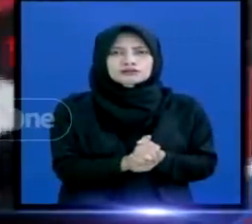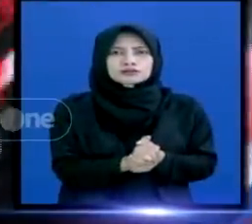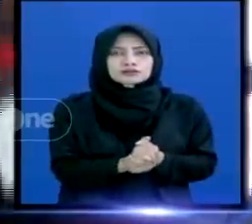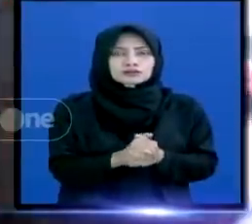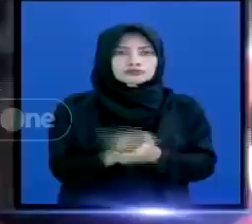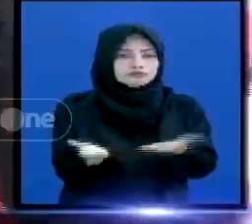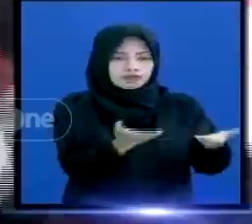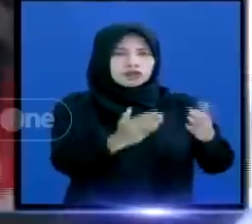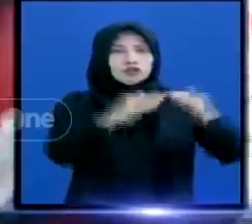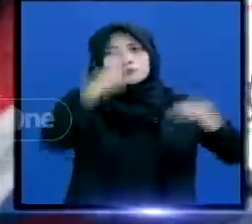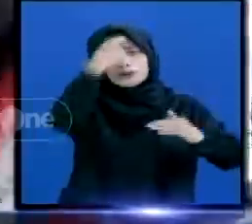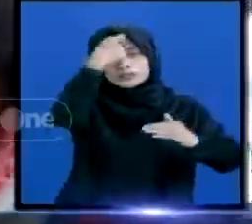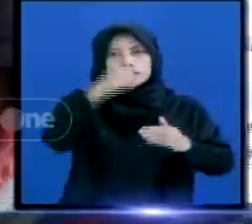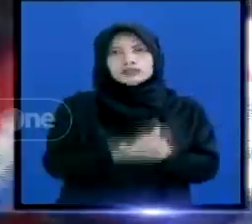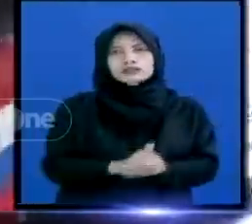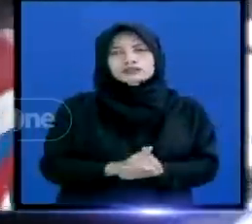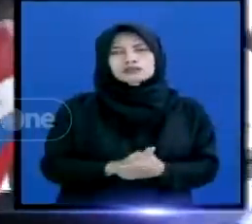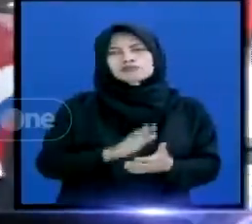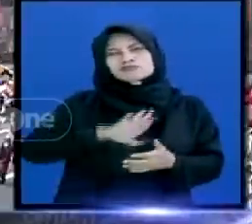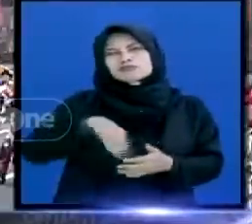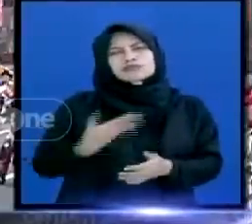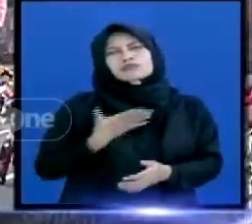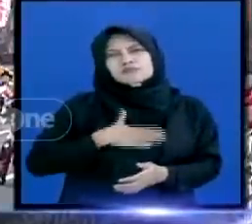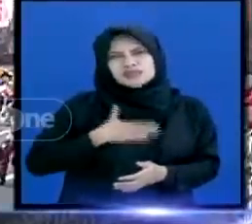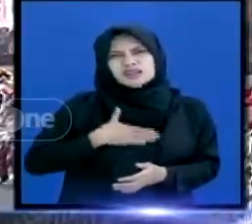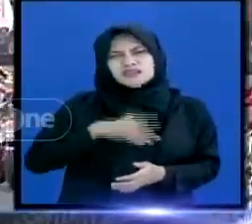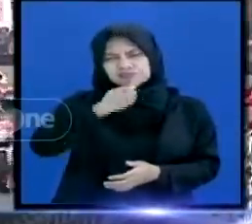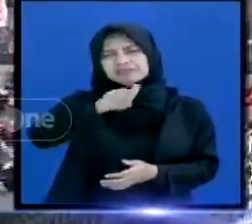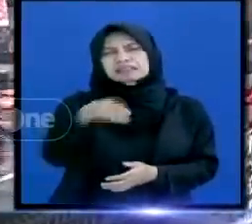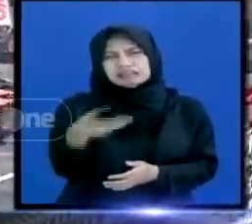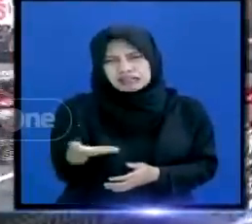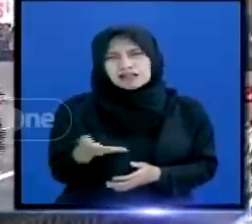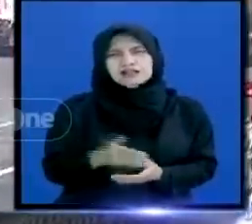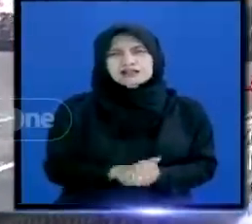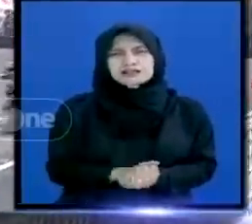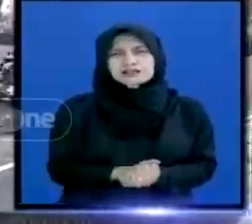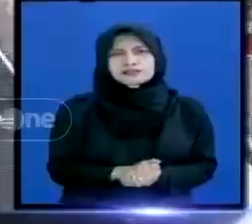ke rumah sakit Kuala Lumpur. Namun nyawa Afridza tidak bisa terselamatkan.